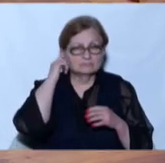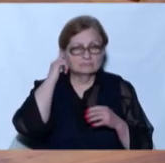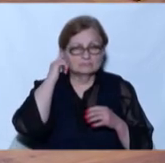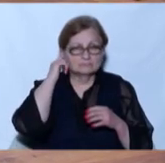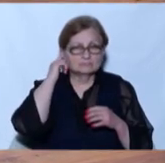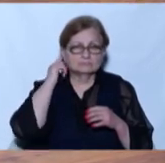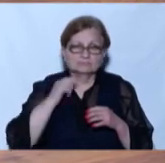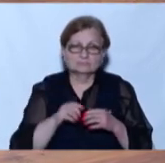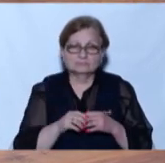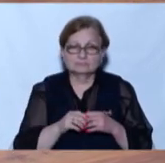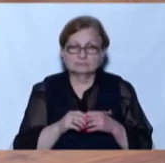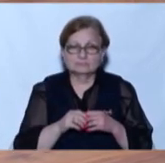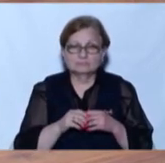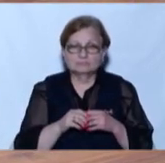მცირე